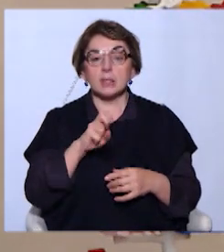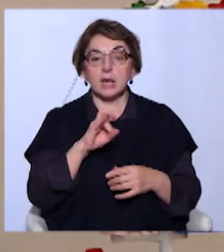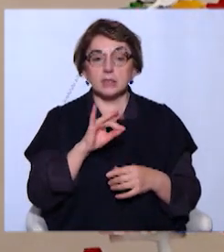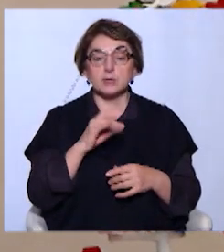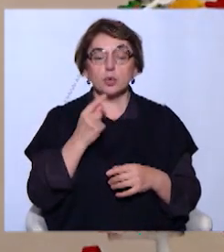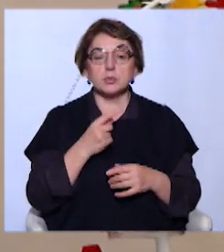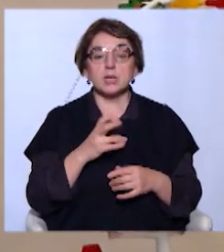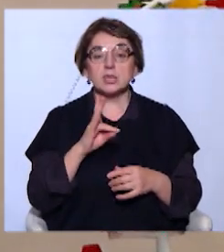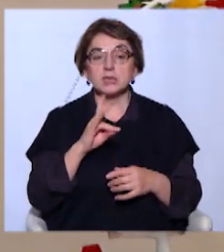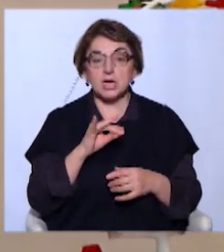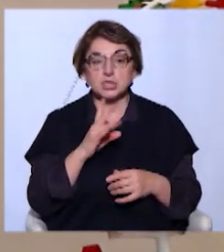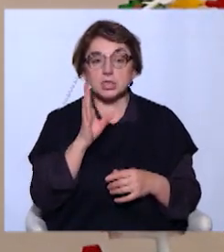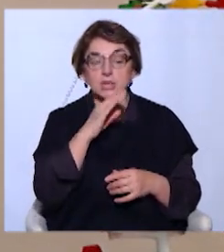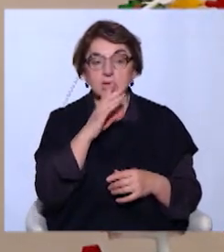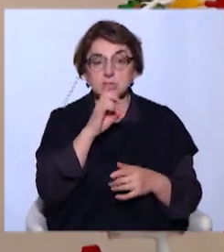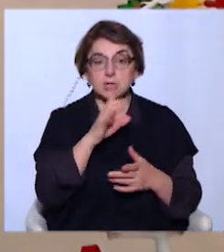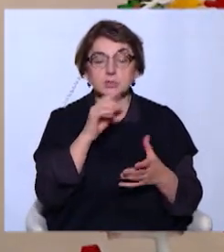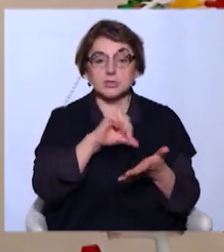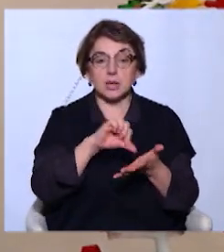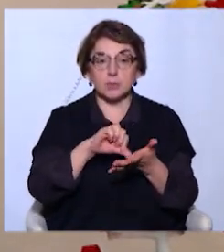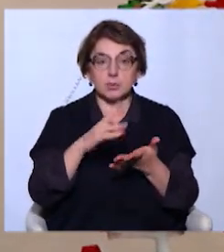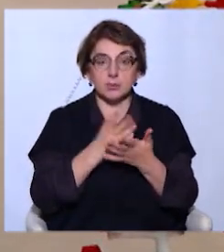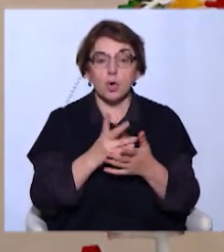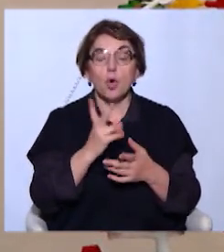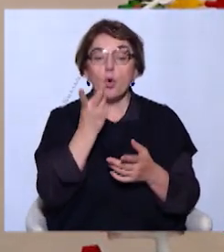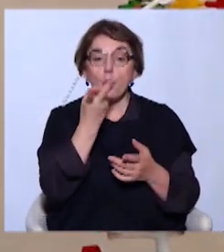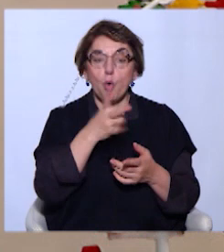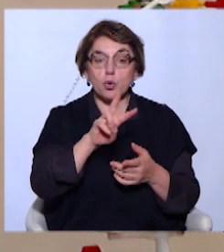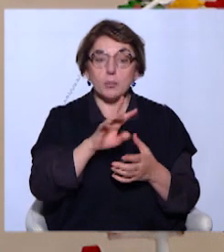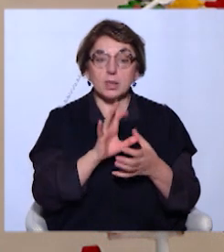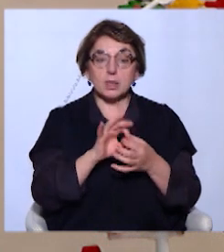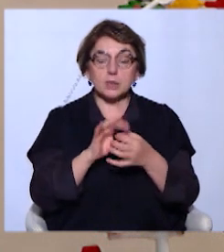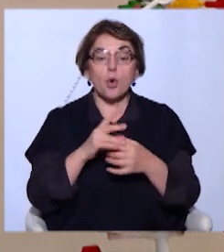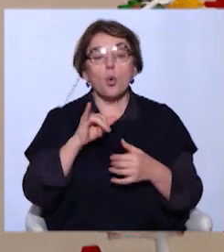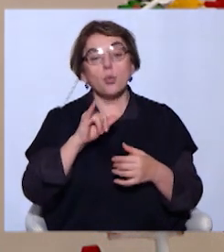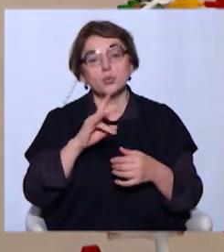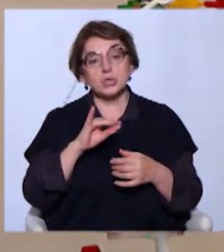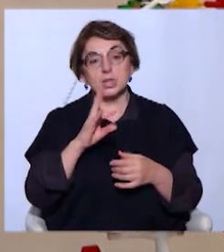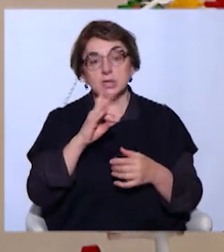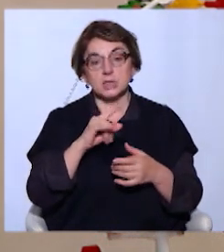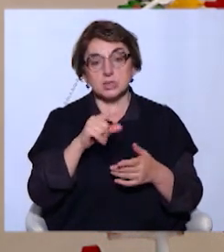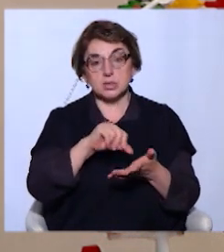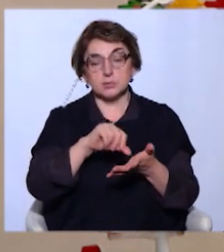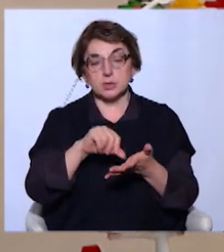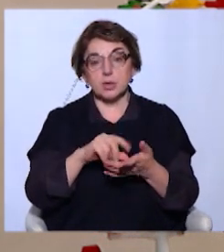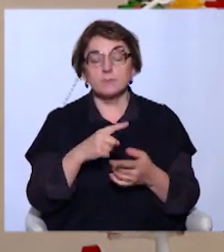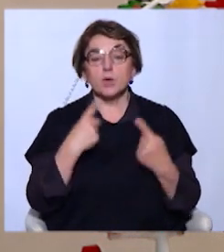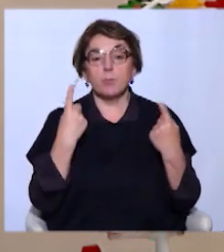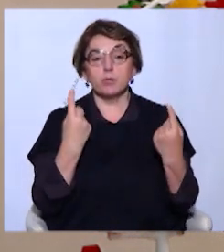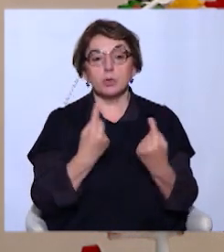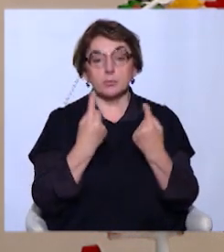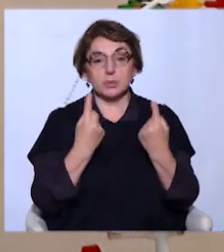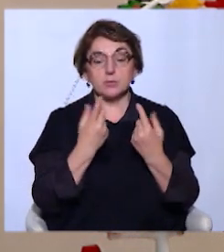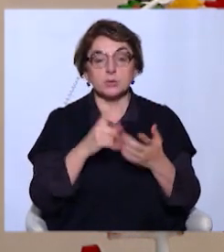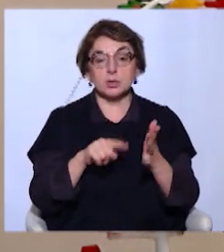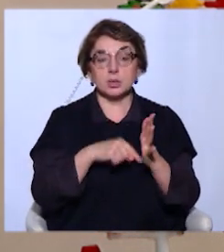დამახასიათებელია ალკანებისთვის, რომლებიც ნაჯერი ნახშირ წყალბადების წარმომადგენლები არიან, ხოლო ორმაგი ბმები დამახასიათებელი იყო უჯერი ნახშირ წყალბადებისთვის.